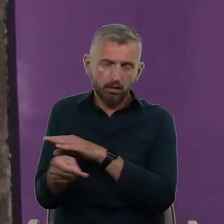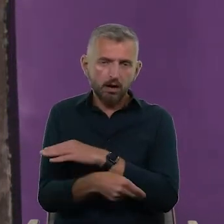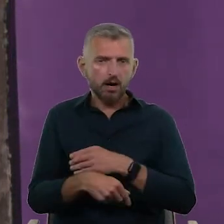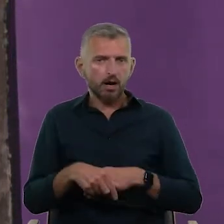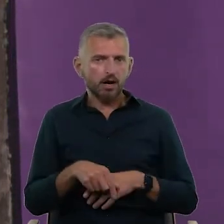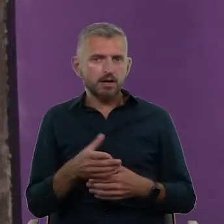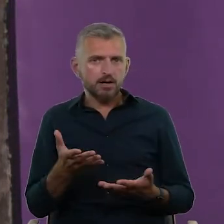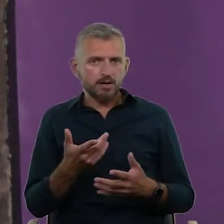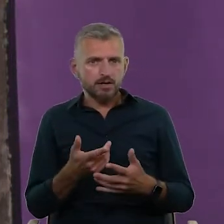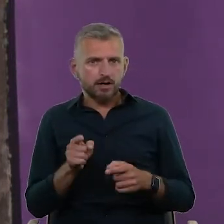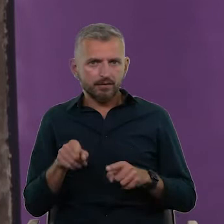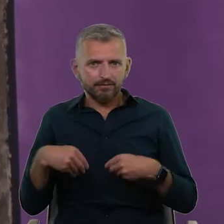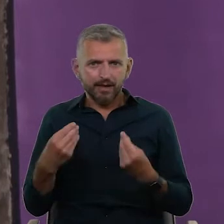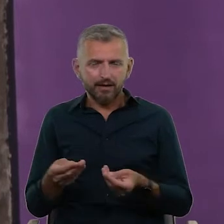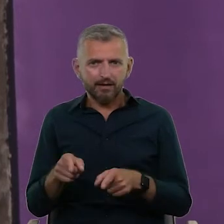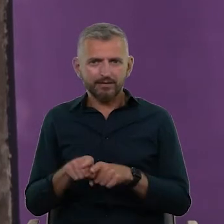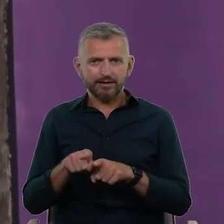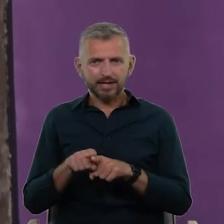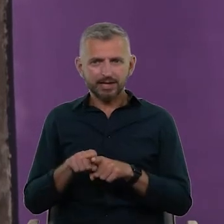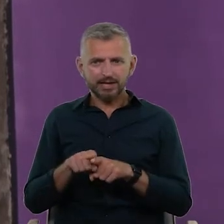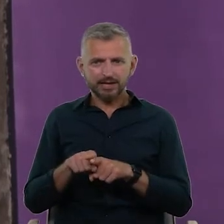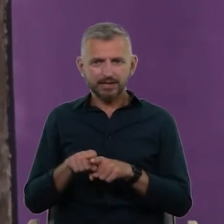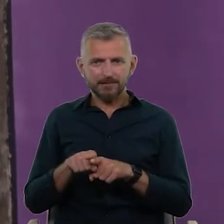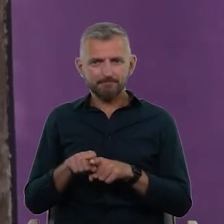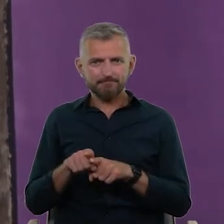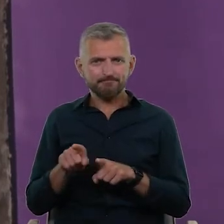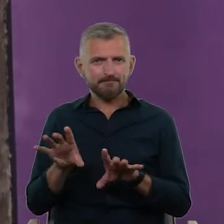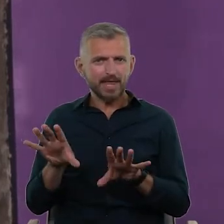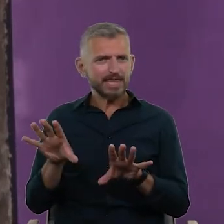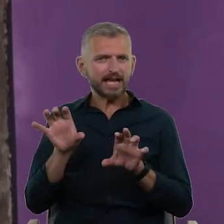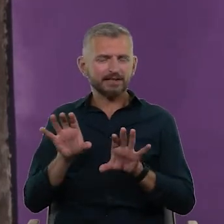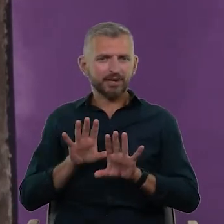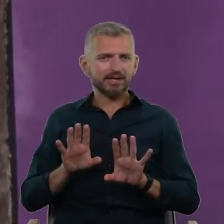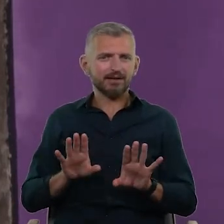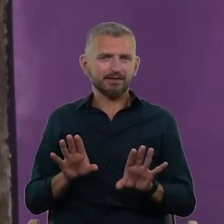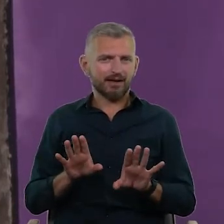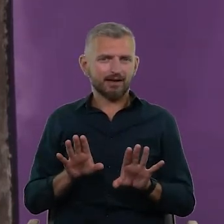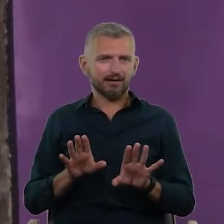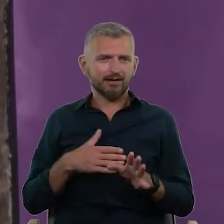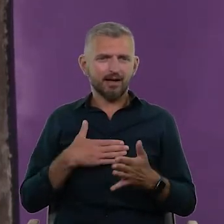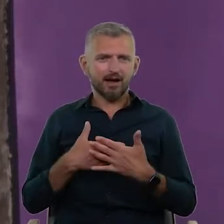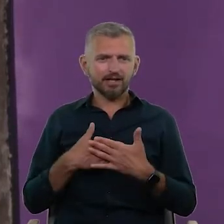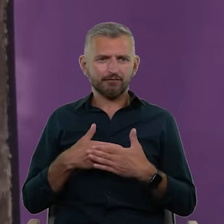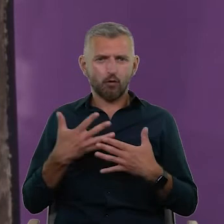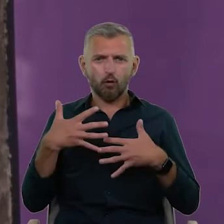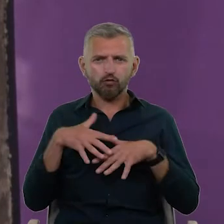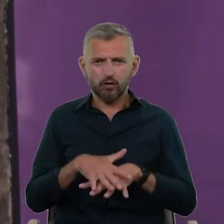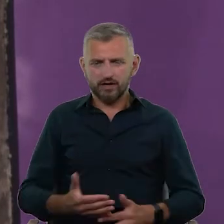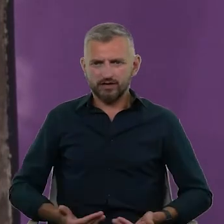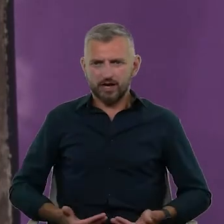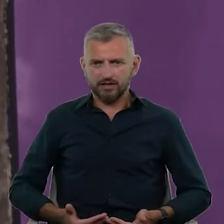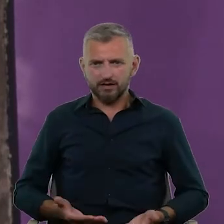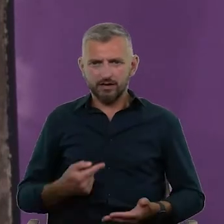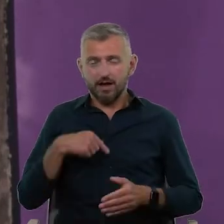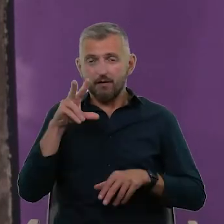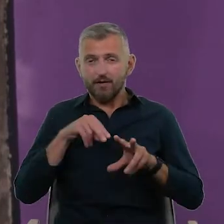такий ефект якогось несприйняття від не такої активної соціалізації всередині. Я вважаю, що на